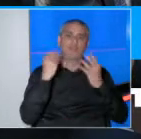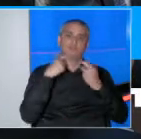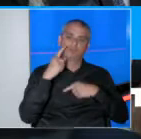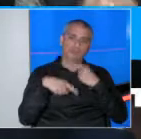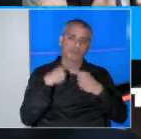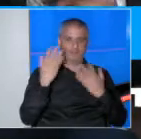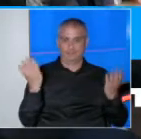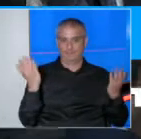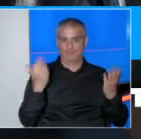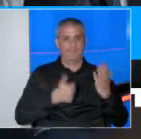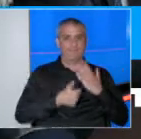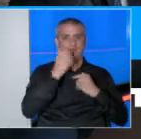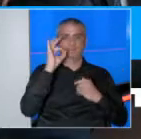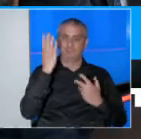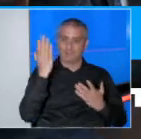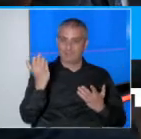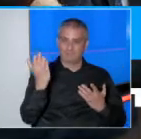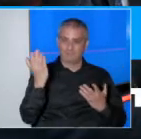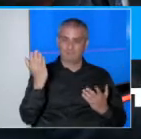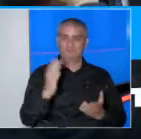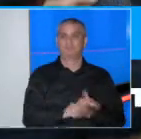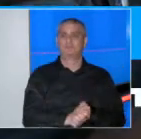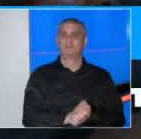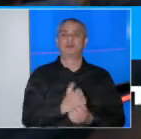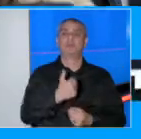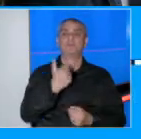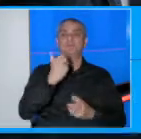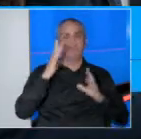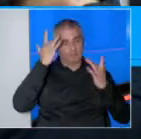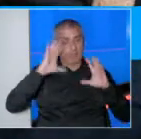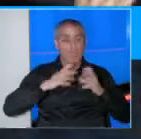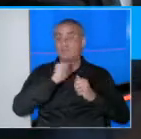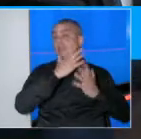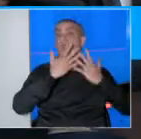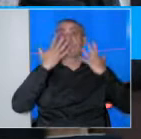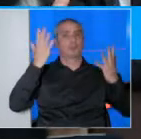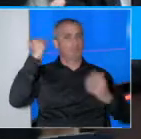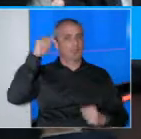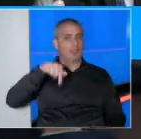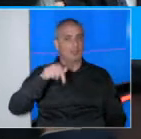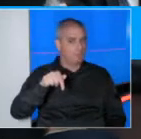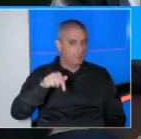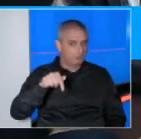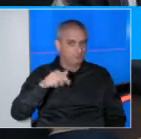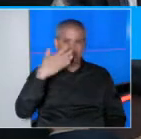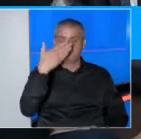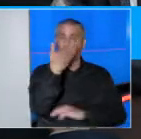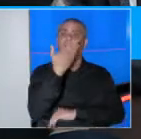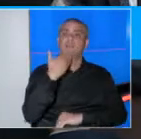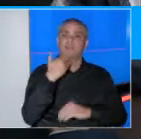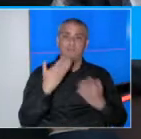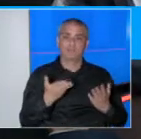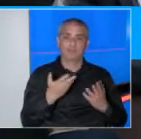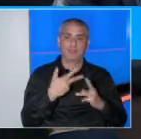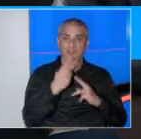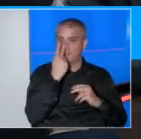שנים, מנהיג את ש"ס, המנהיג החברתי הגדול ביותר שהיה כאן במדינת ישראל.